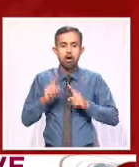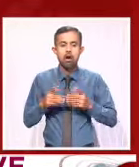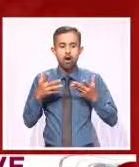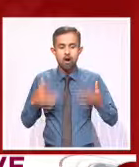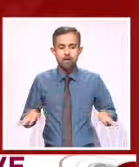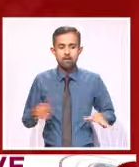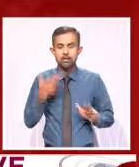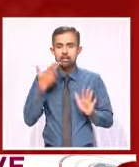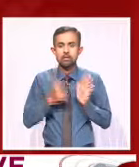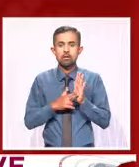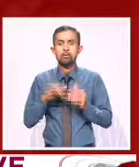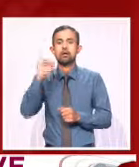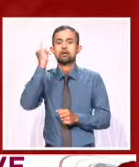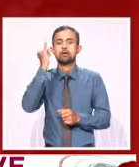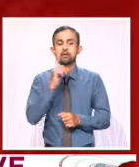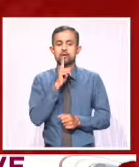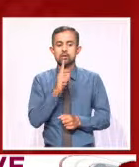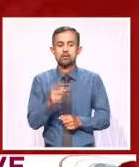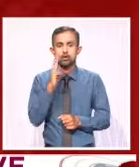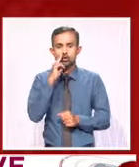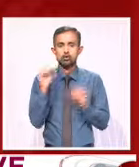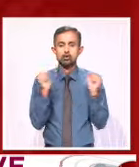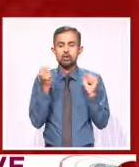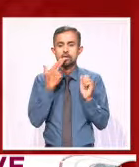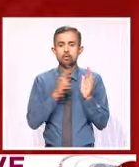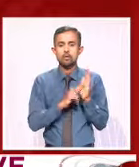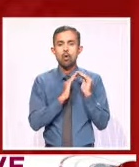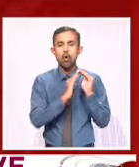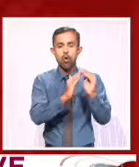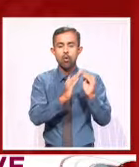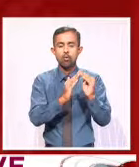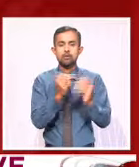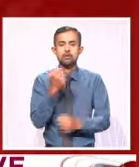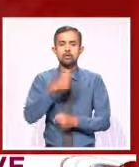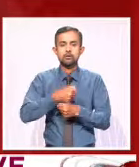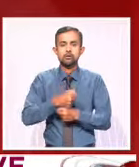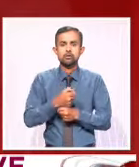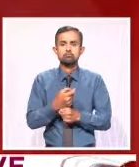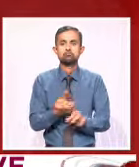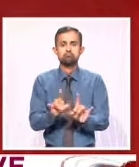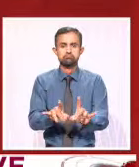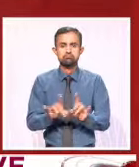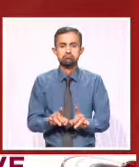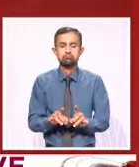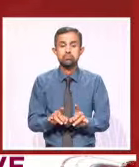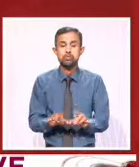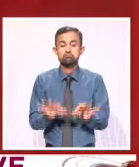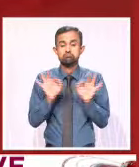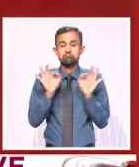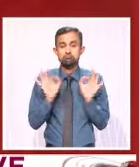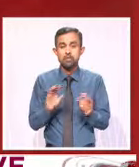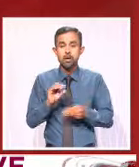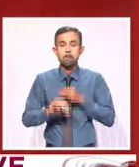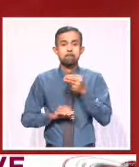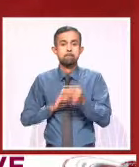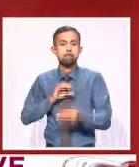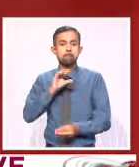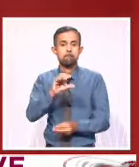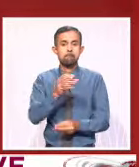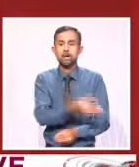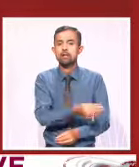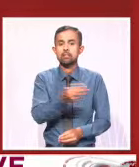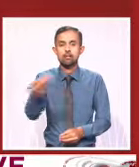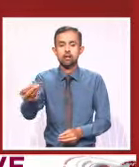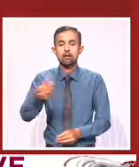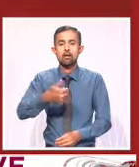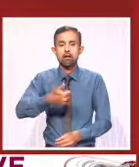බවයි තැපැල්පතිවරයා පවසන්නේ. නුවරඑළිය තැපැල් කාර්යාල ගොඩනැගිල්ල රජයේ ප්‍රතිපත්තිය අනුව වඩාත් ඵලදායී ආයෝජන අවස්ථාවකට ලබා